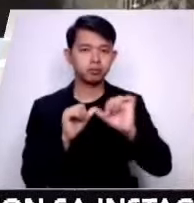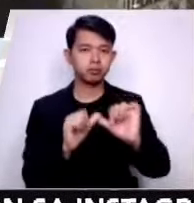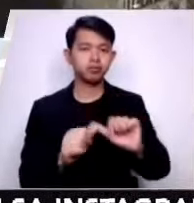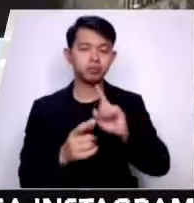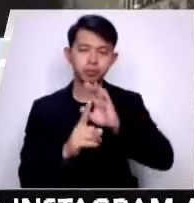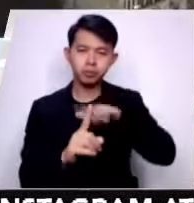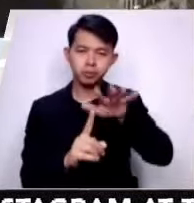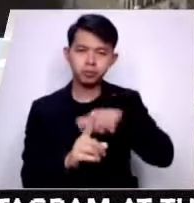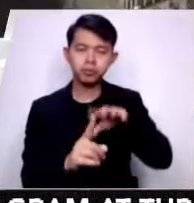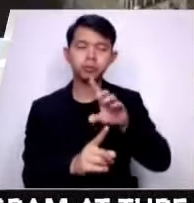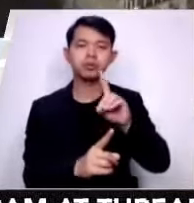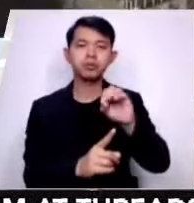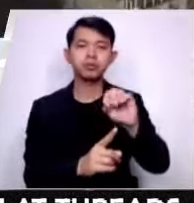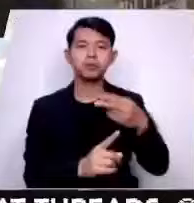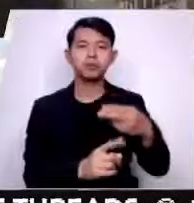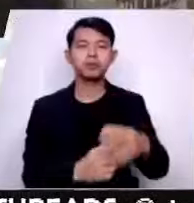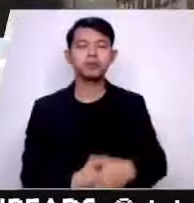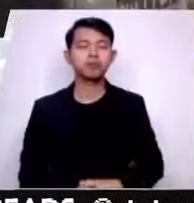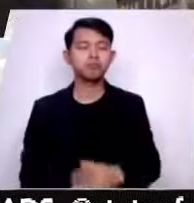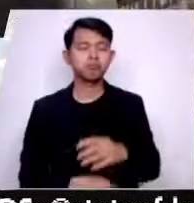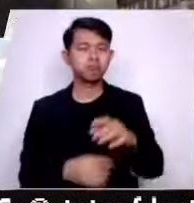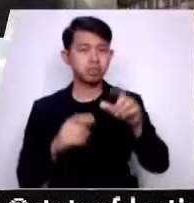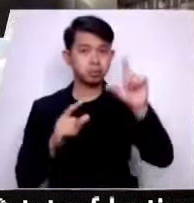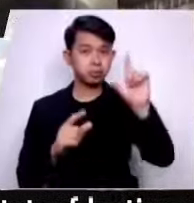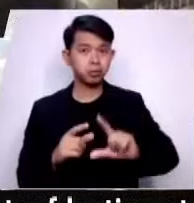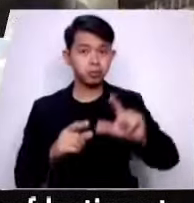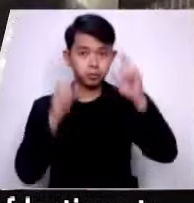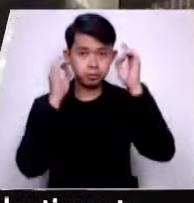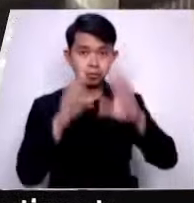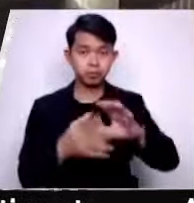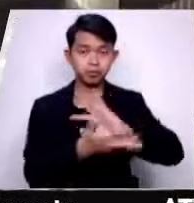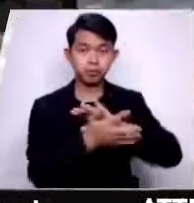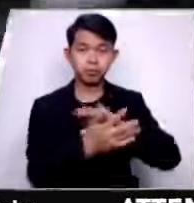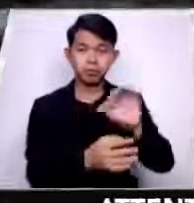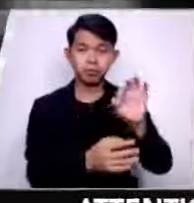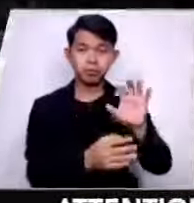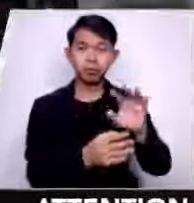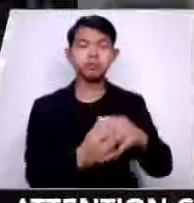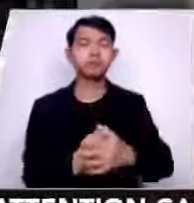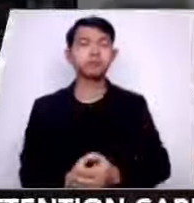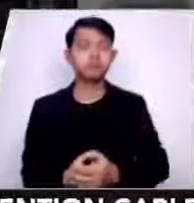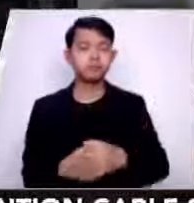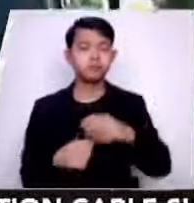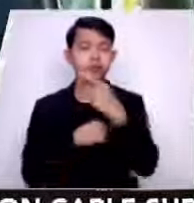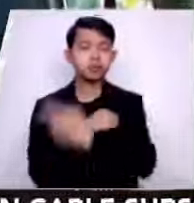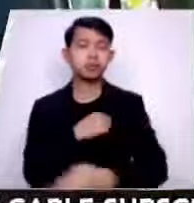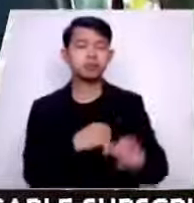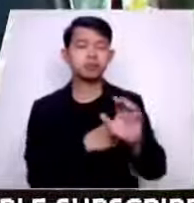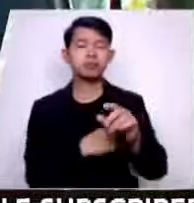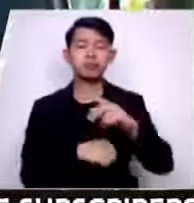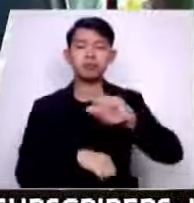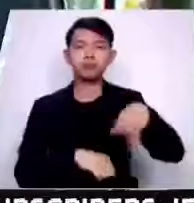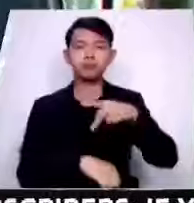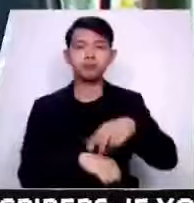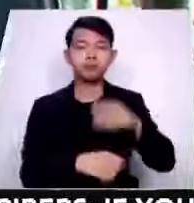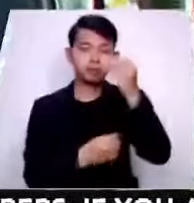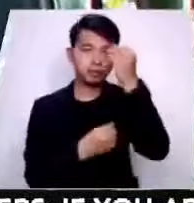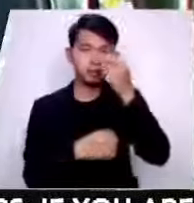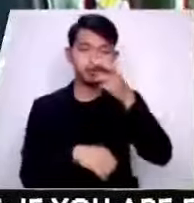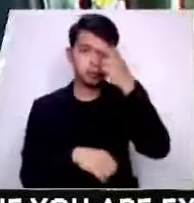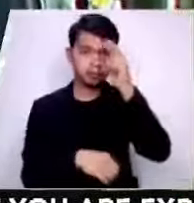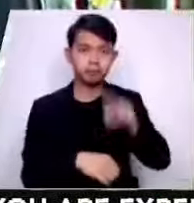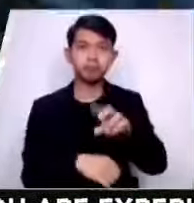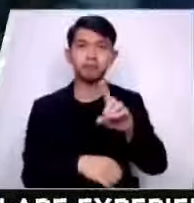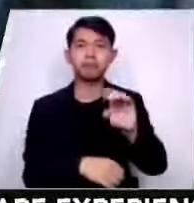Nananatili naman daw na low risk para sa COVID-19 ang mga rehiyon sa bansa. Paalala ng DOH, voluntaryo pa rin ang pagsusuot ng